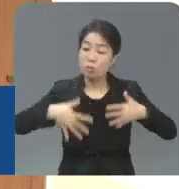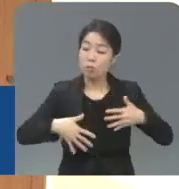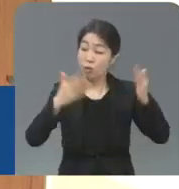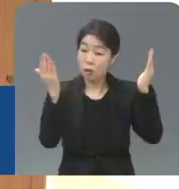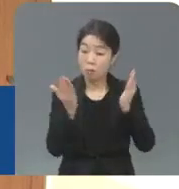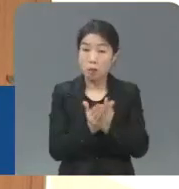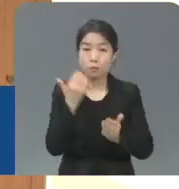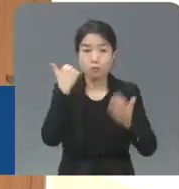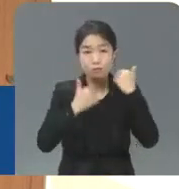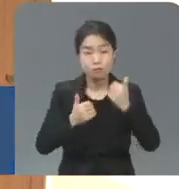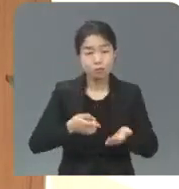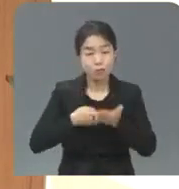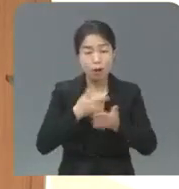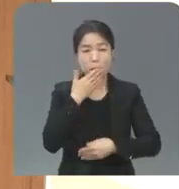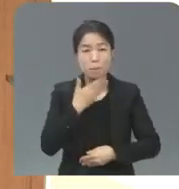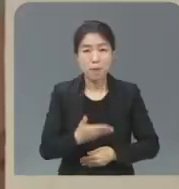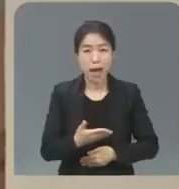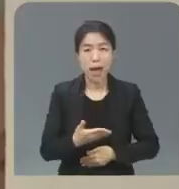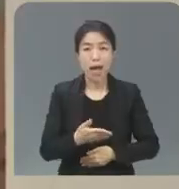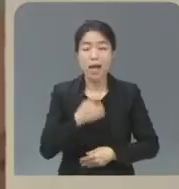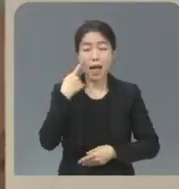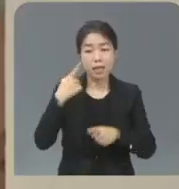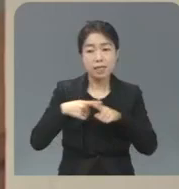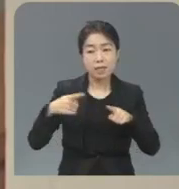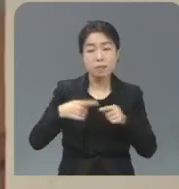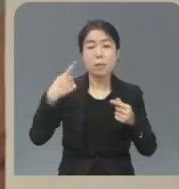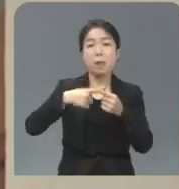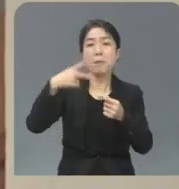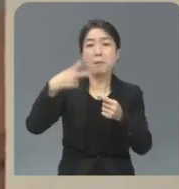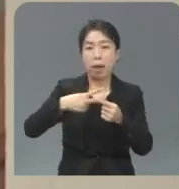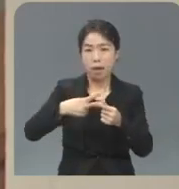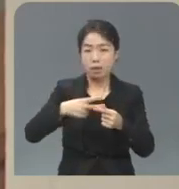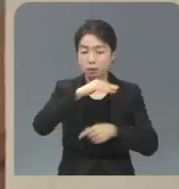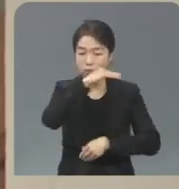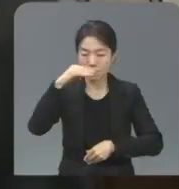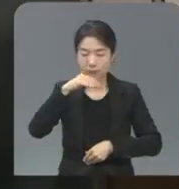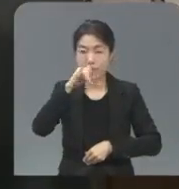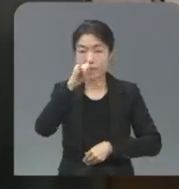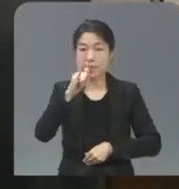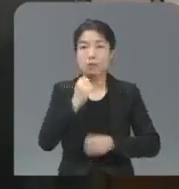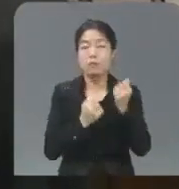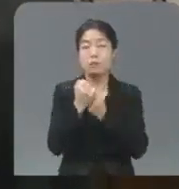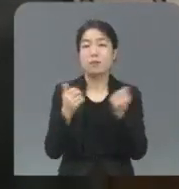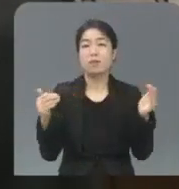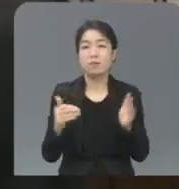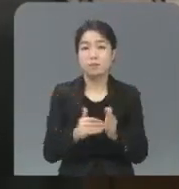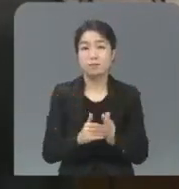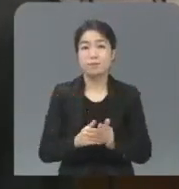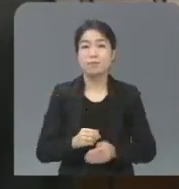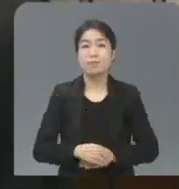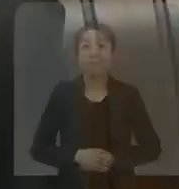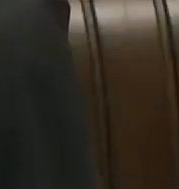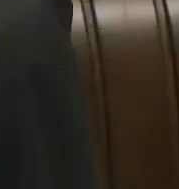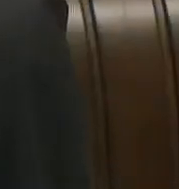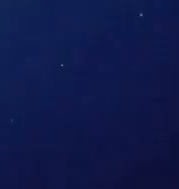해당하면 누구나 지원할 수 있고 공모 심사는 2차에 걸쳐 공정하게 이루어지고 있다고 해명했습니다.